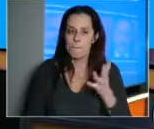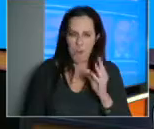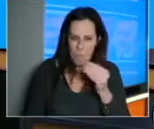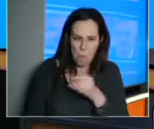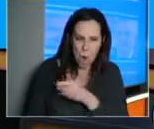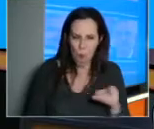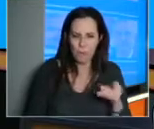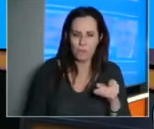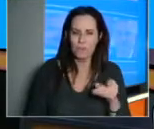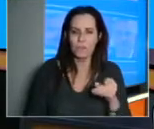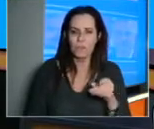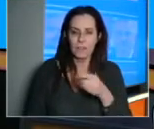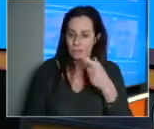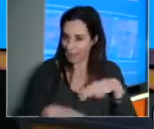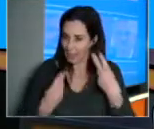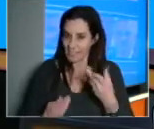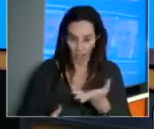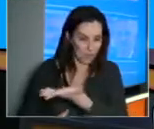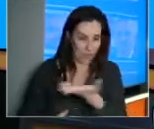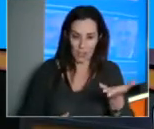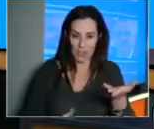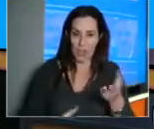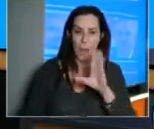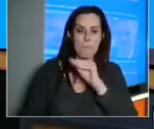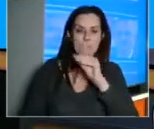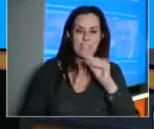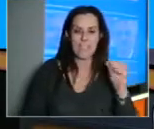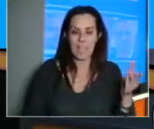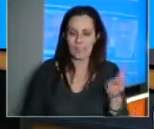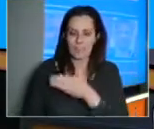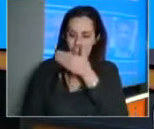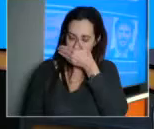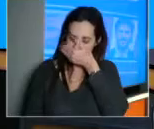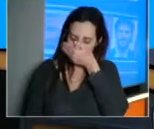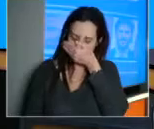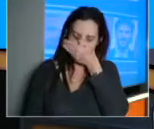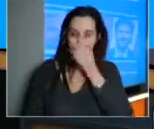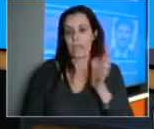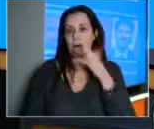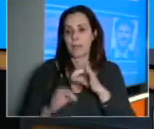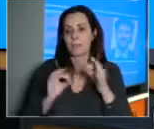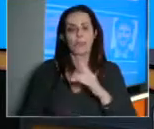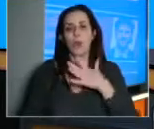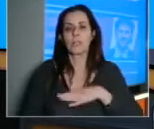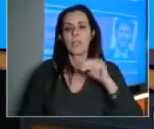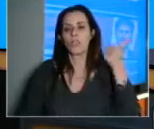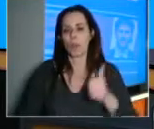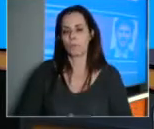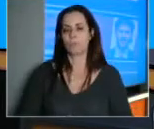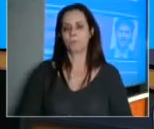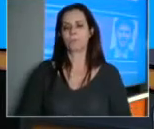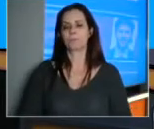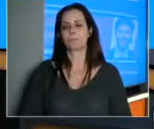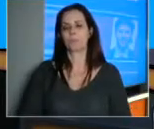הבובות והברווזים של מוריה, אז הנה חזרנו, אז אנחנו, הם יהיו אותנו חלק מהמסע ומתן הקואליציוני, בבקשה. יאללה, בוא נתחיל. מי אתה רוצה להיות ראשון? אני אבחר. טוב,